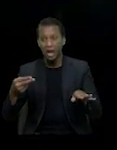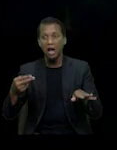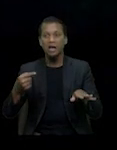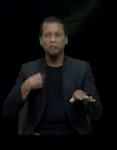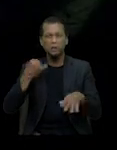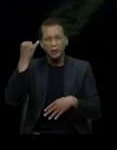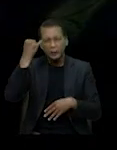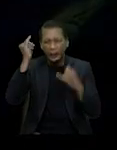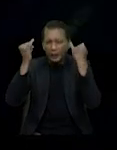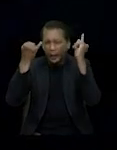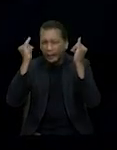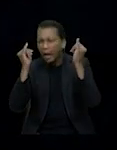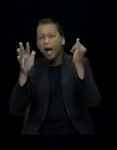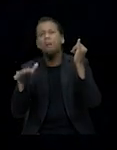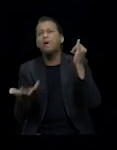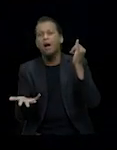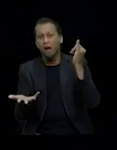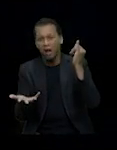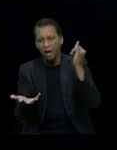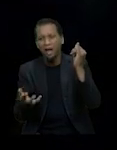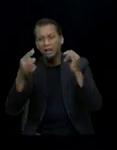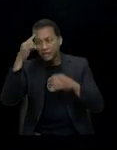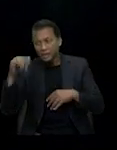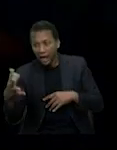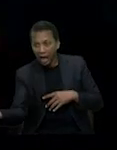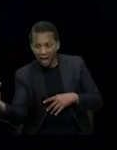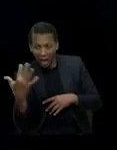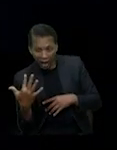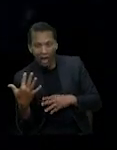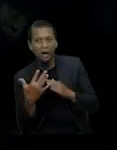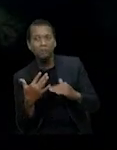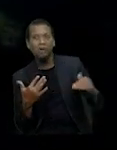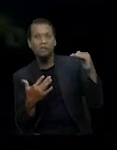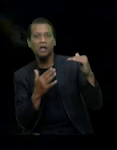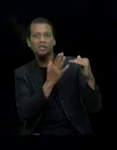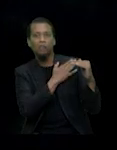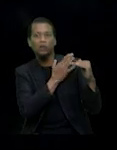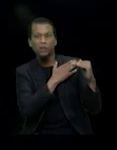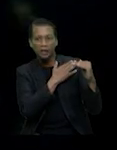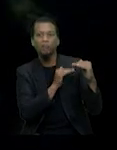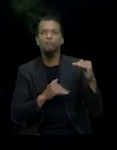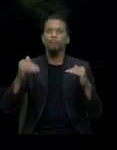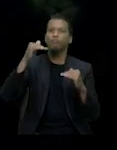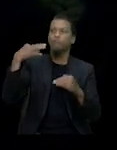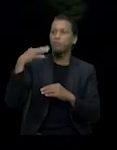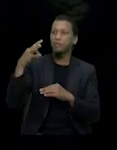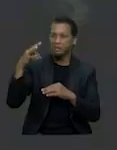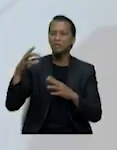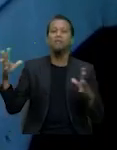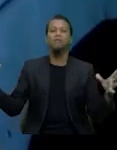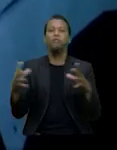dilakukan secara berjenjang dari tingkat desa, kecamatan, kabupaten, provinsi dan akhirnya sekarang ini mereka